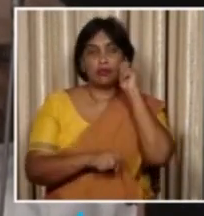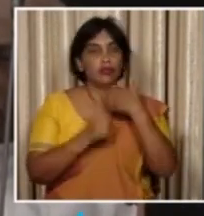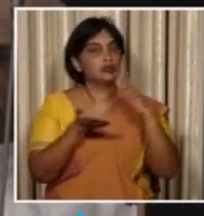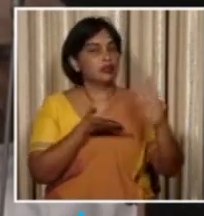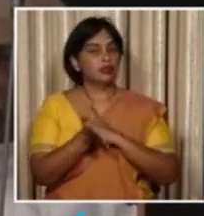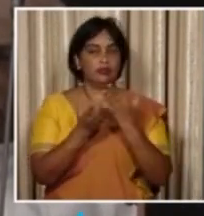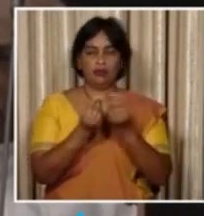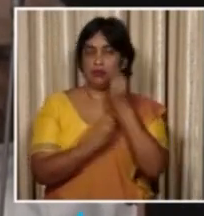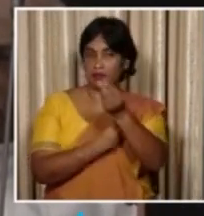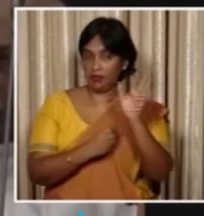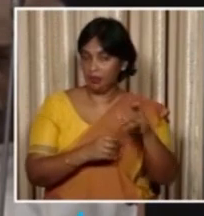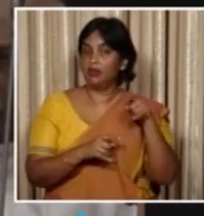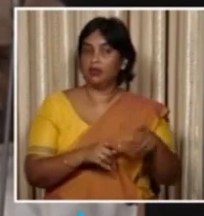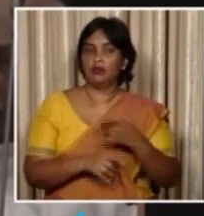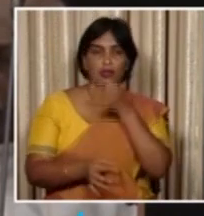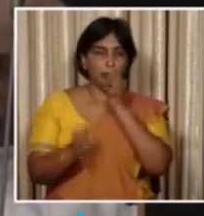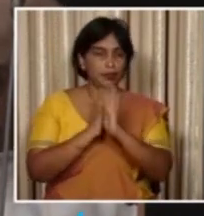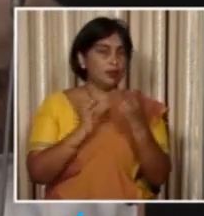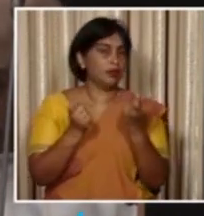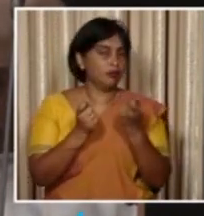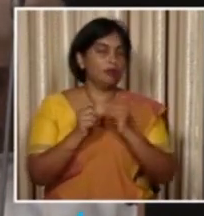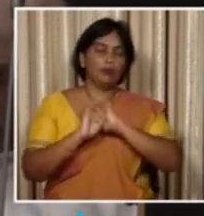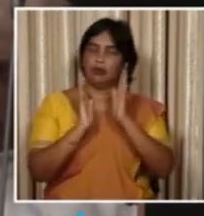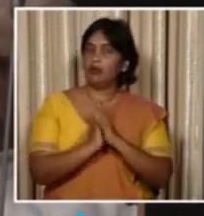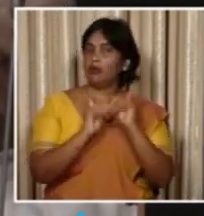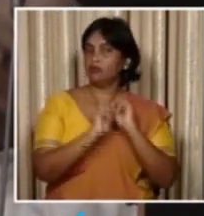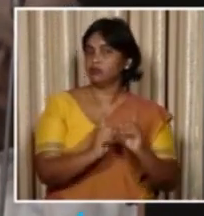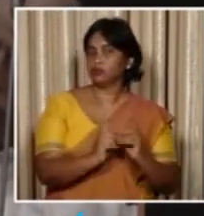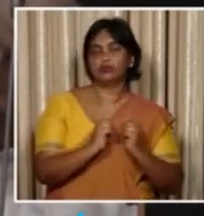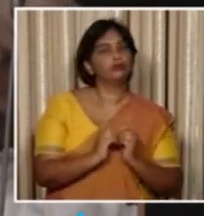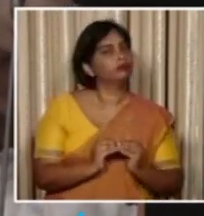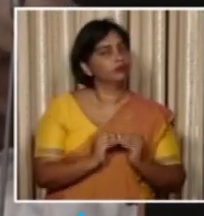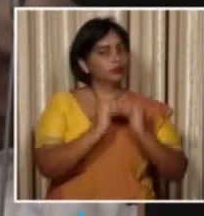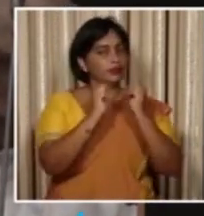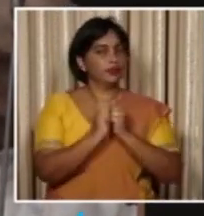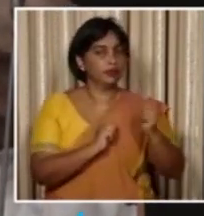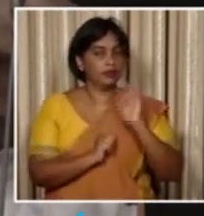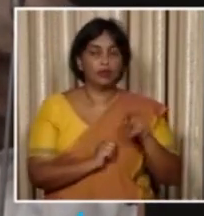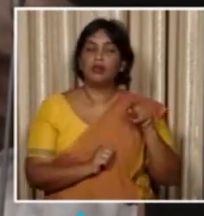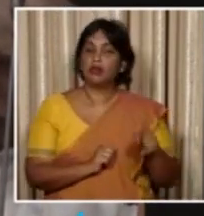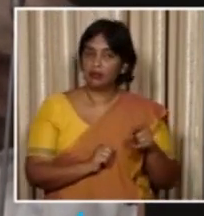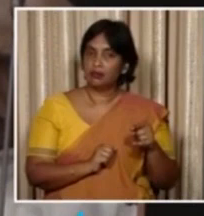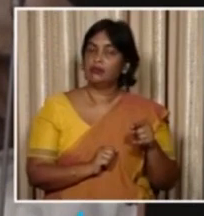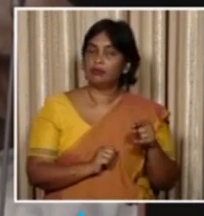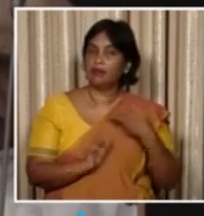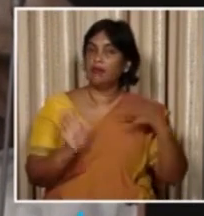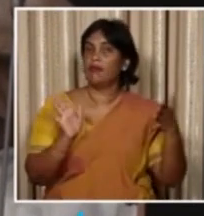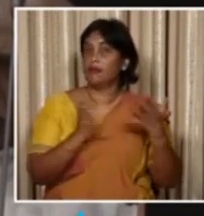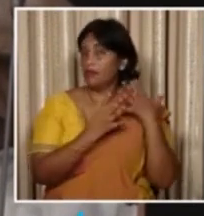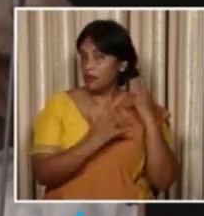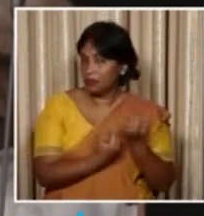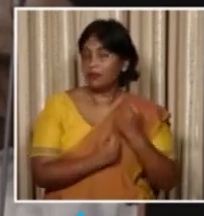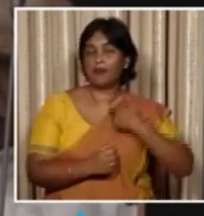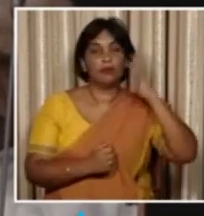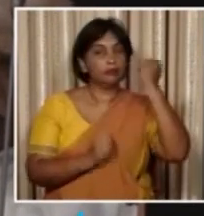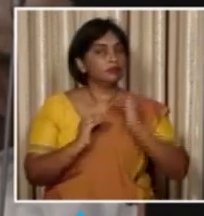ලබා දී තිබෙනවා. ගිනි වැදුණු ආර්ථිකයේ සිට ස්ථාවර ආර්ථිකයක් කරා මේ යන ගමනේදී අත්කරගත්